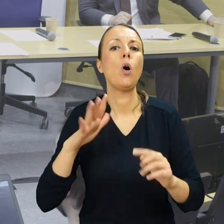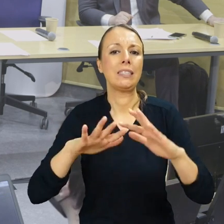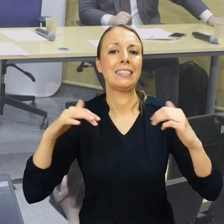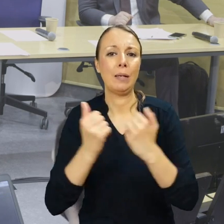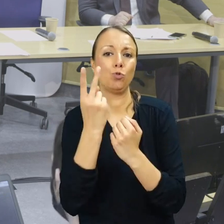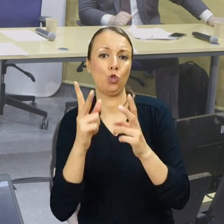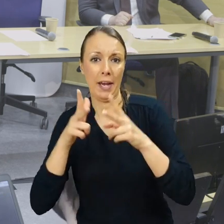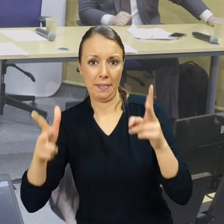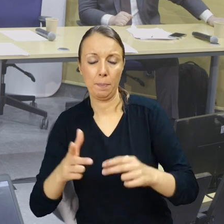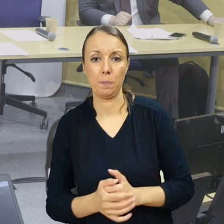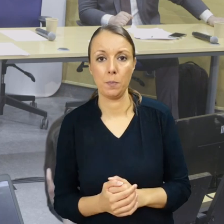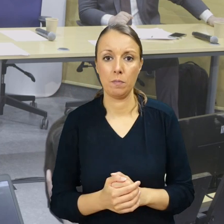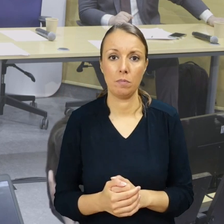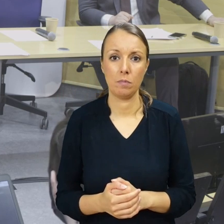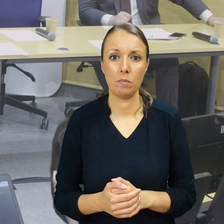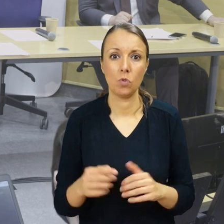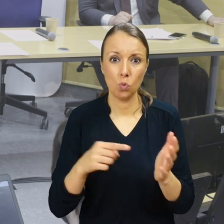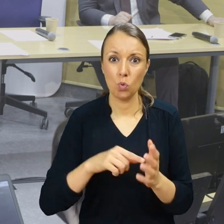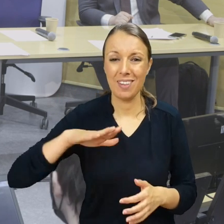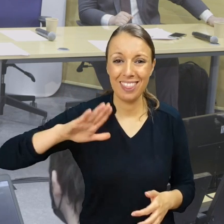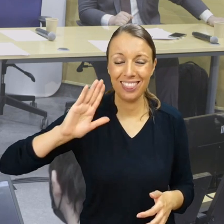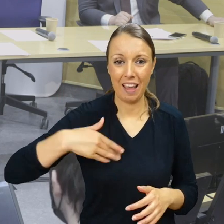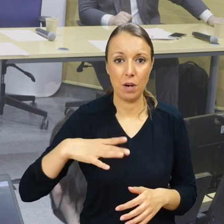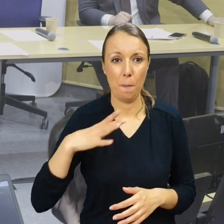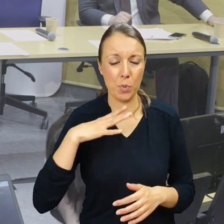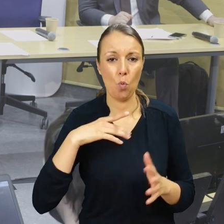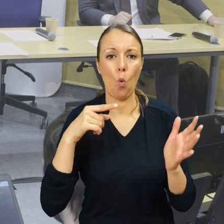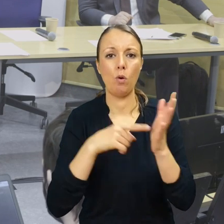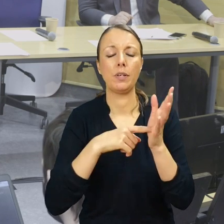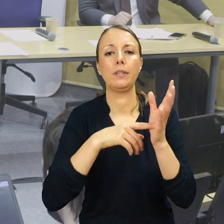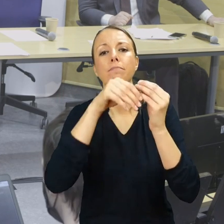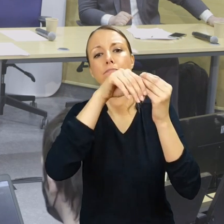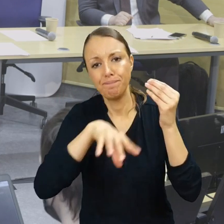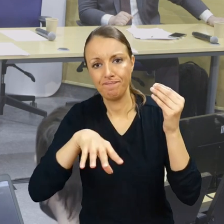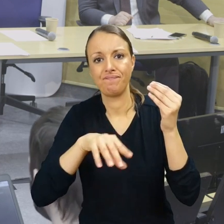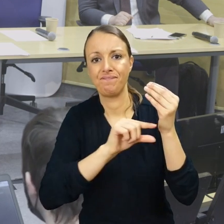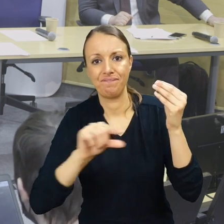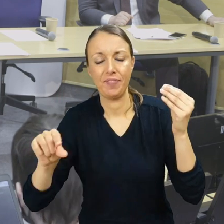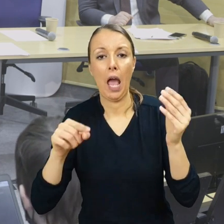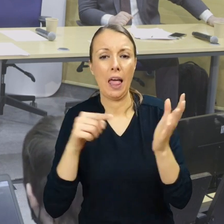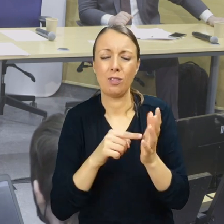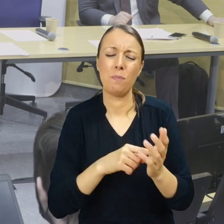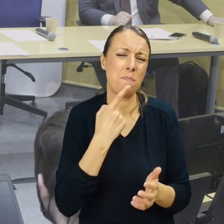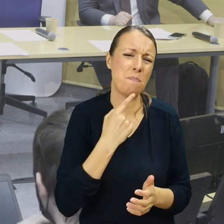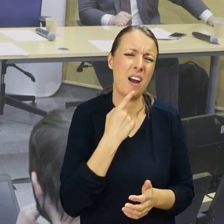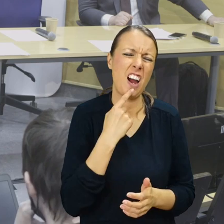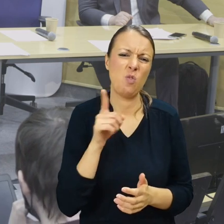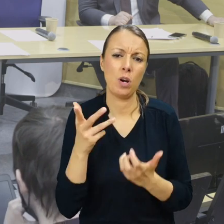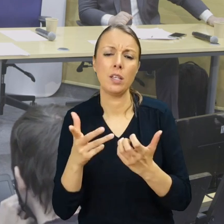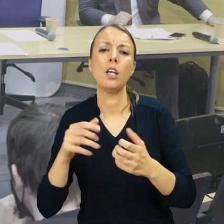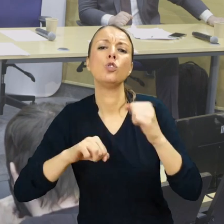tam nawet wyłaniała się z tego supozycja, która jest niechętnie podejmowana przez sądy